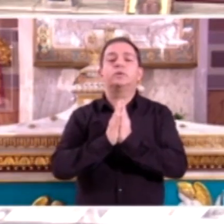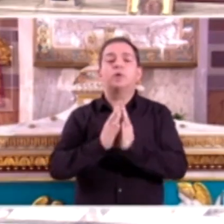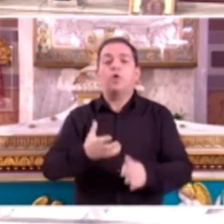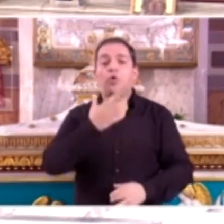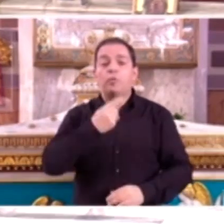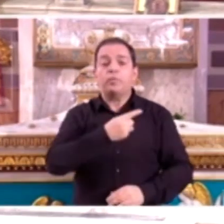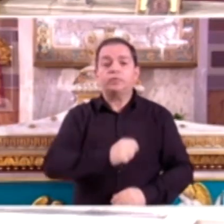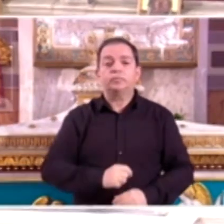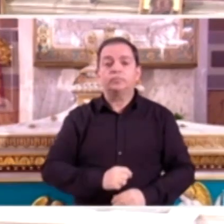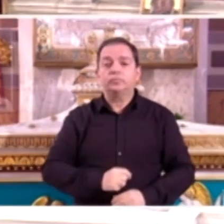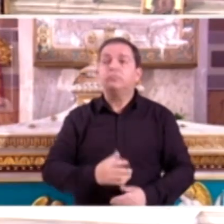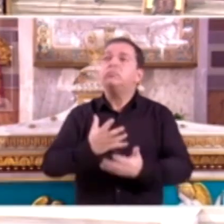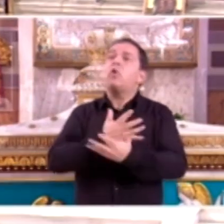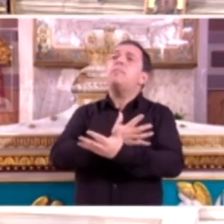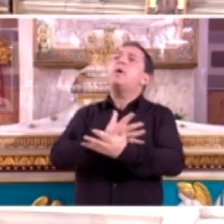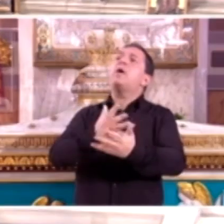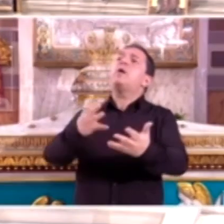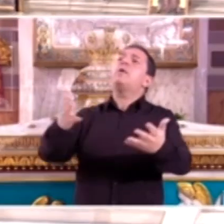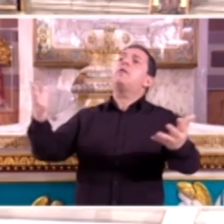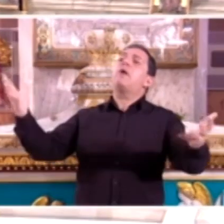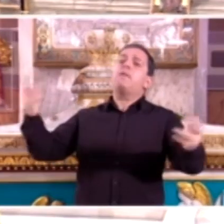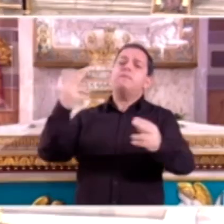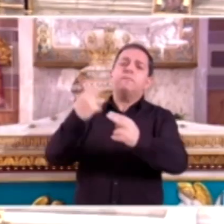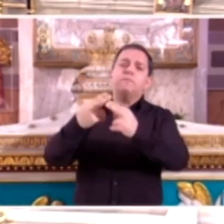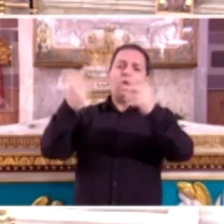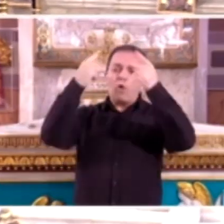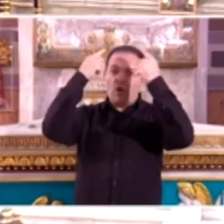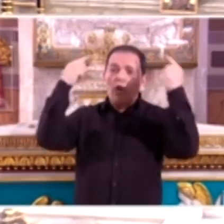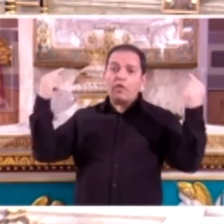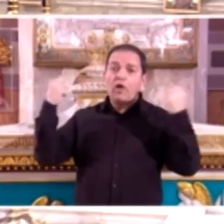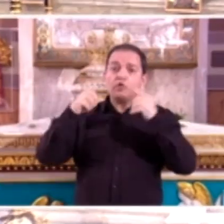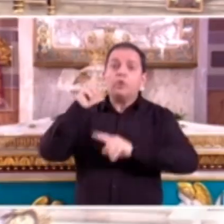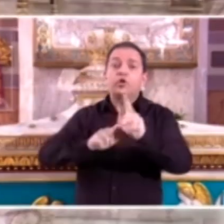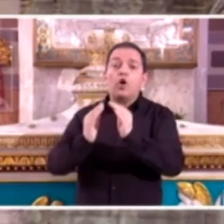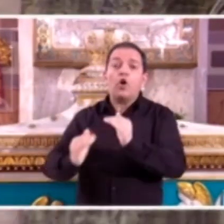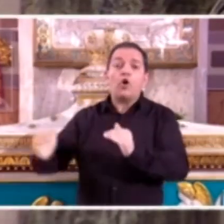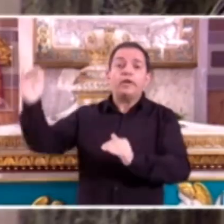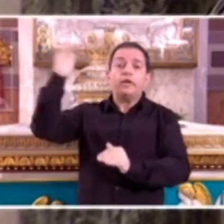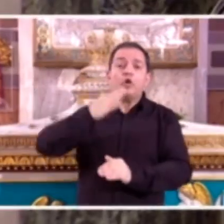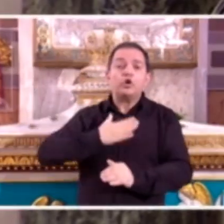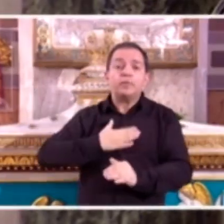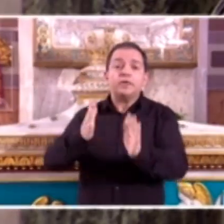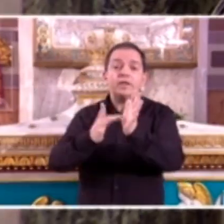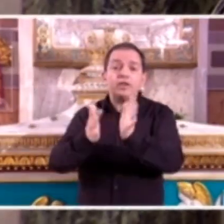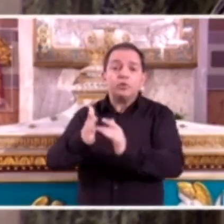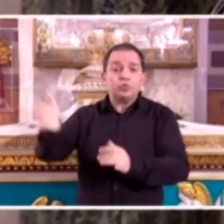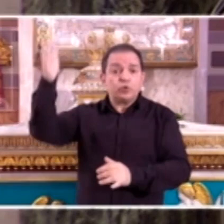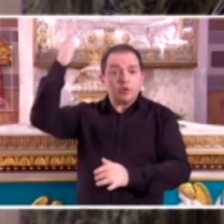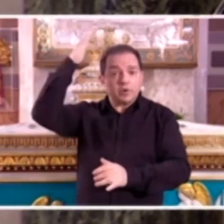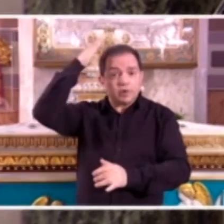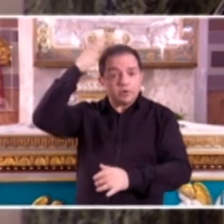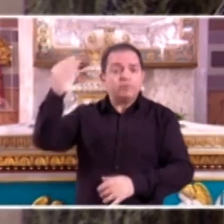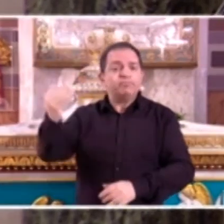Και έστε τα ελέη του Μεγάλου Θεού και σωτήρος ημών Ιησού Χριστού με